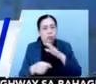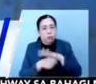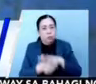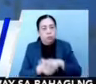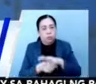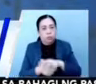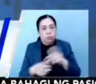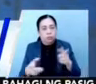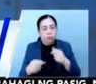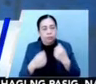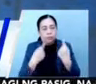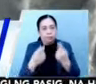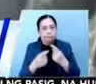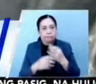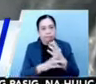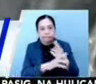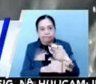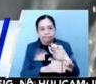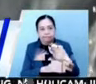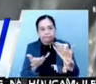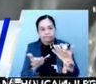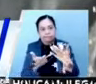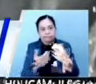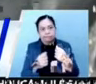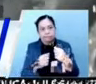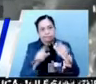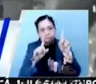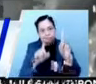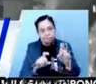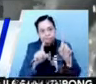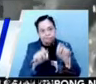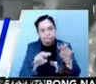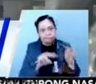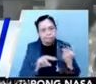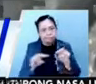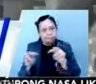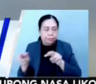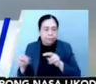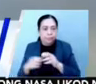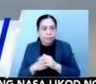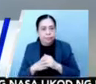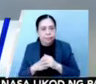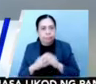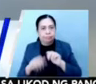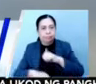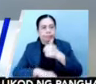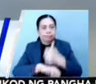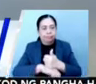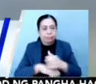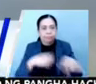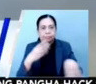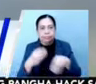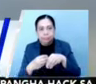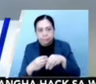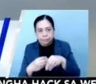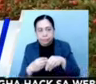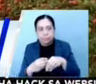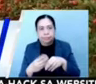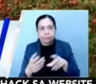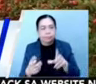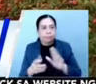isinasagawa ang maintenance work sa kanilang mga linya. Quality monitoring, nag-conduct na rin po tayo ng mga additional na mga flushing